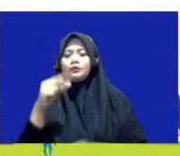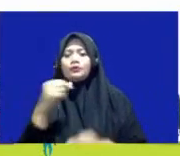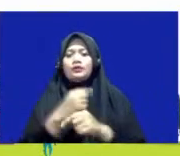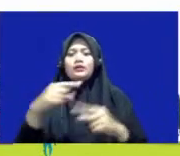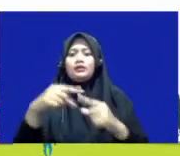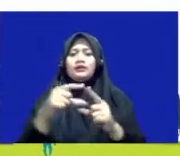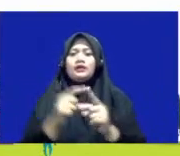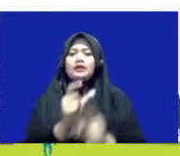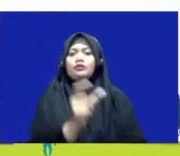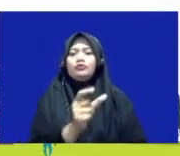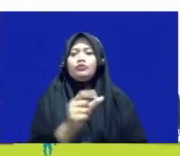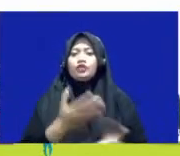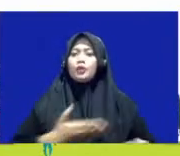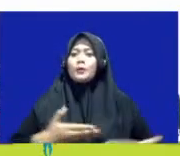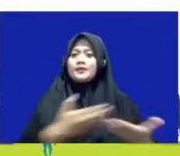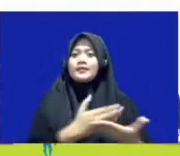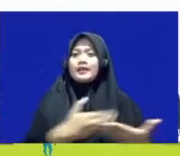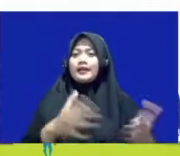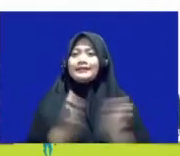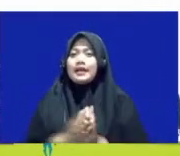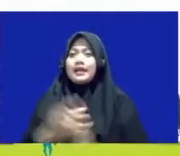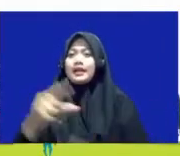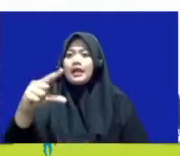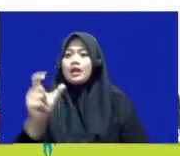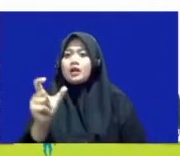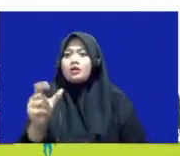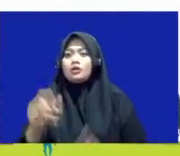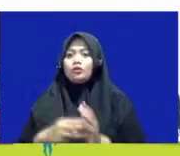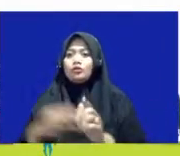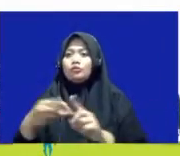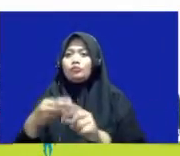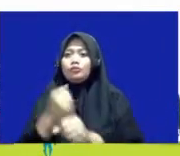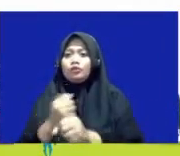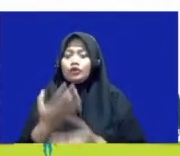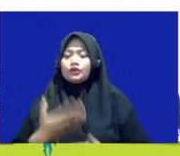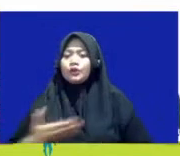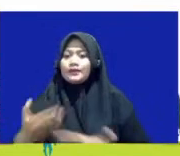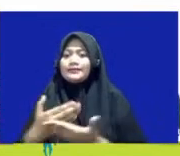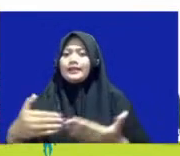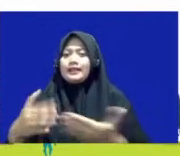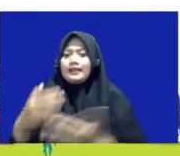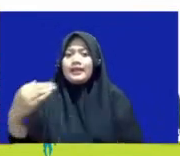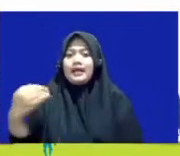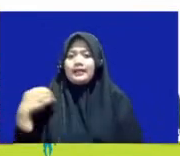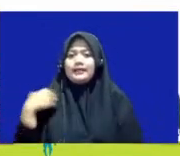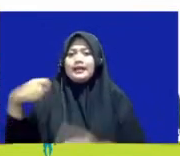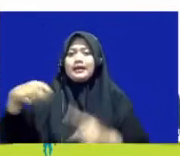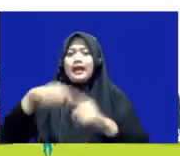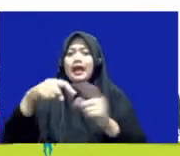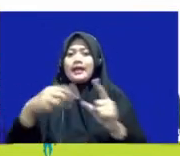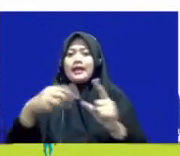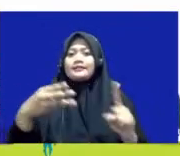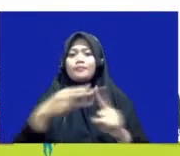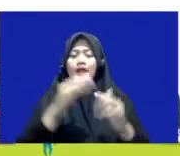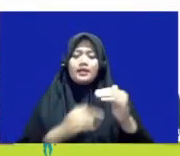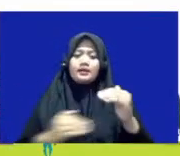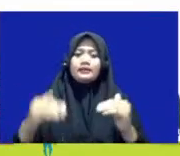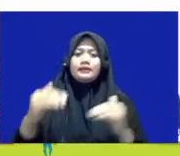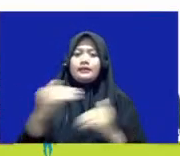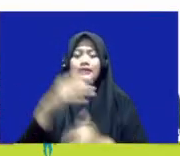lumbung-lumbung sosial. Dengan adanya kampung siaga bencana ini, penanganan bencana di tingkat desa bisa